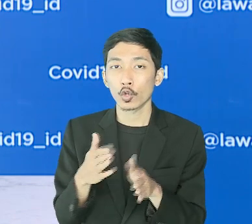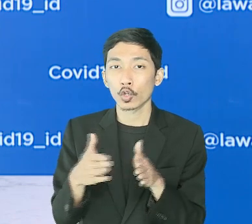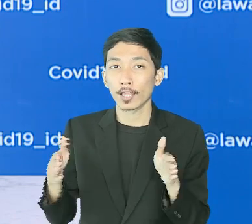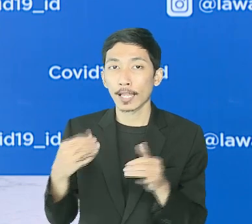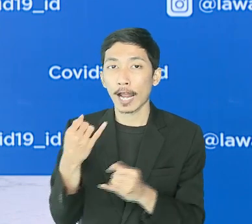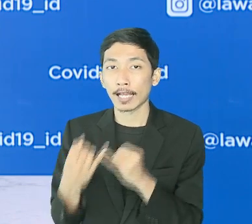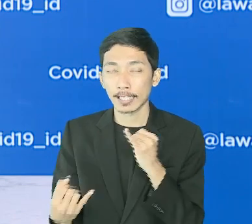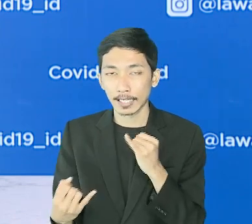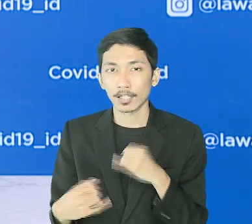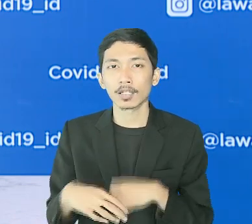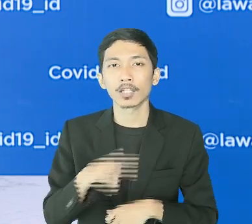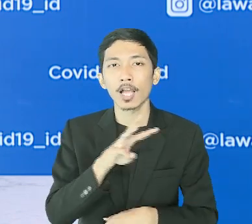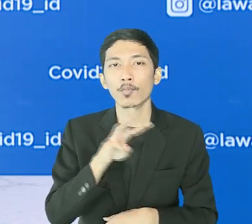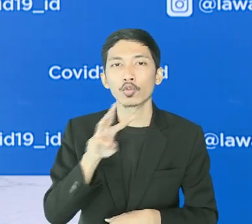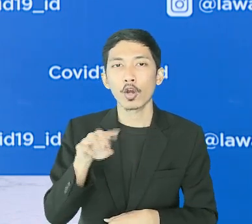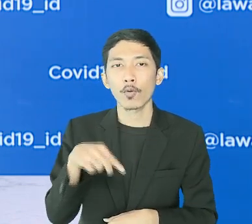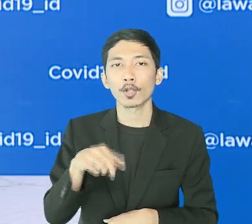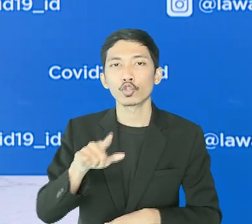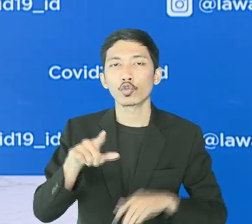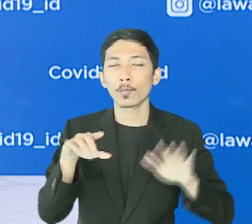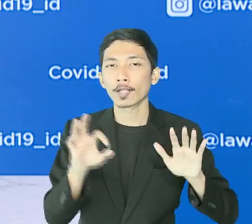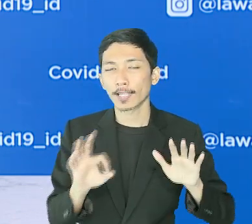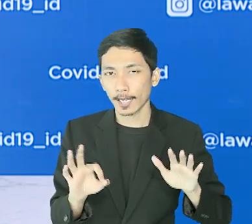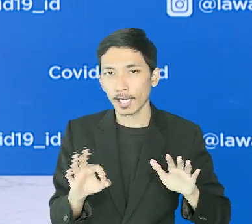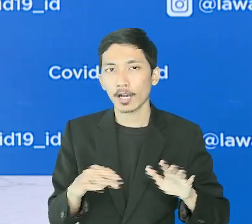23,71% kabupaten kota,